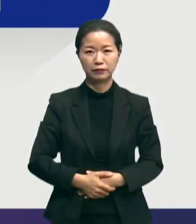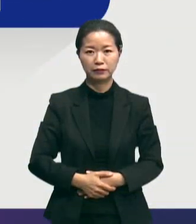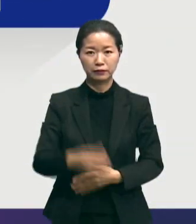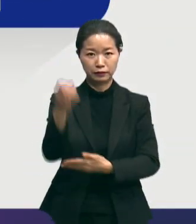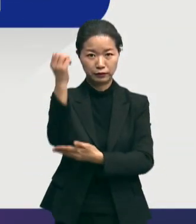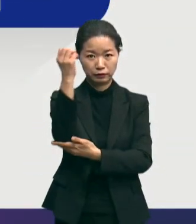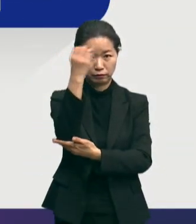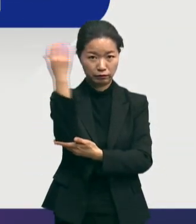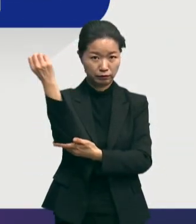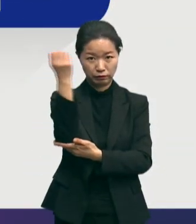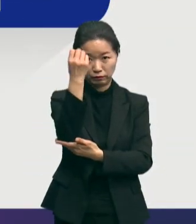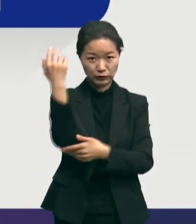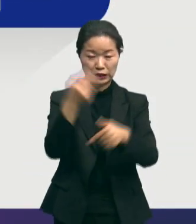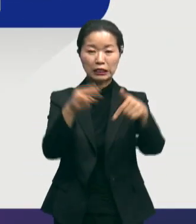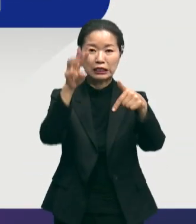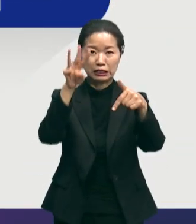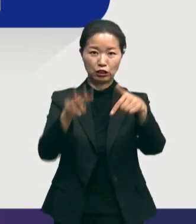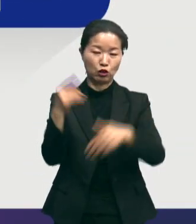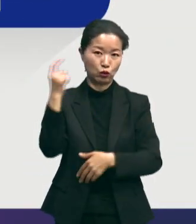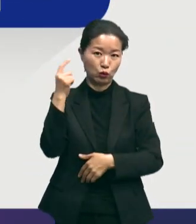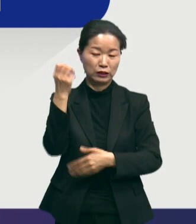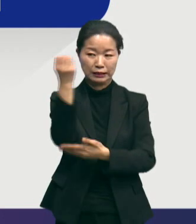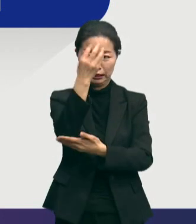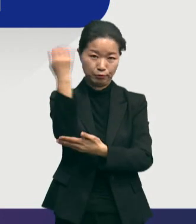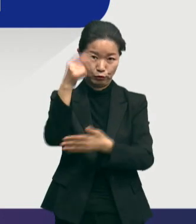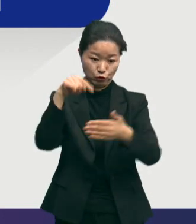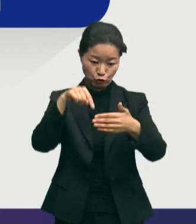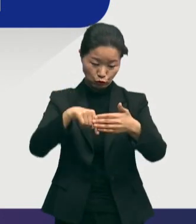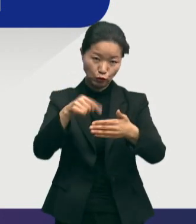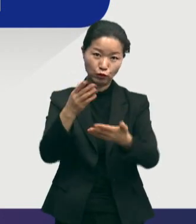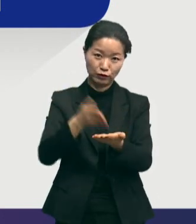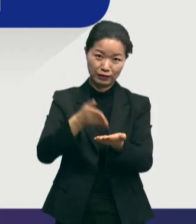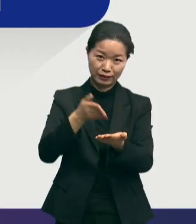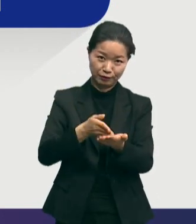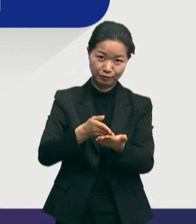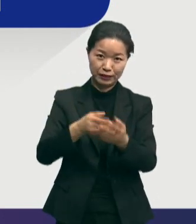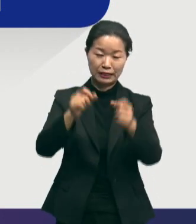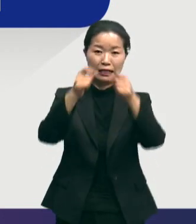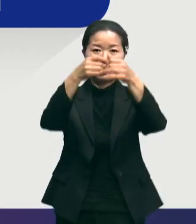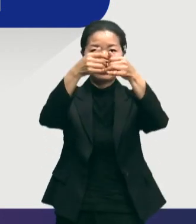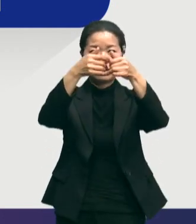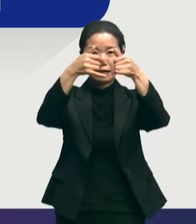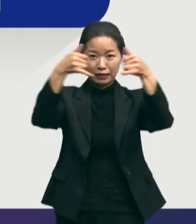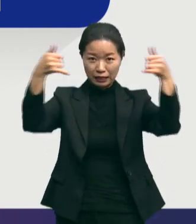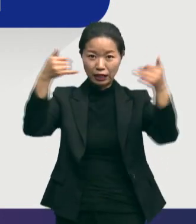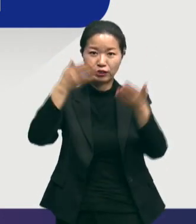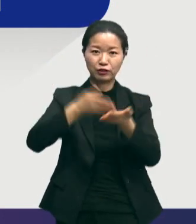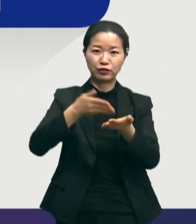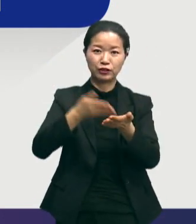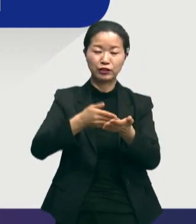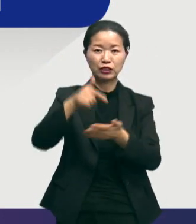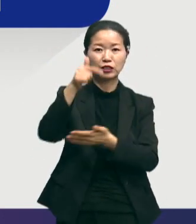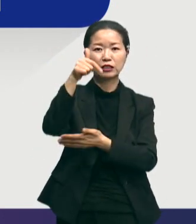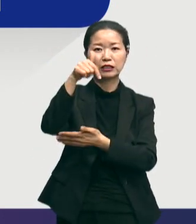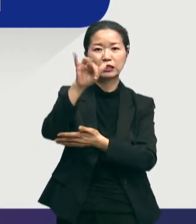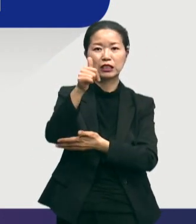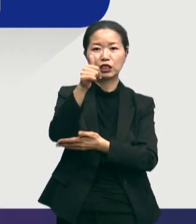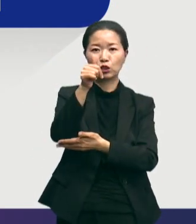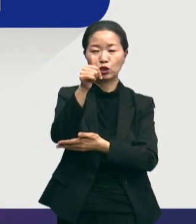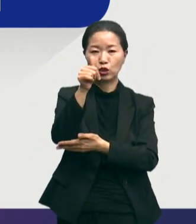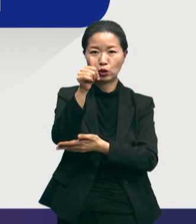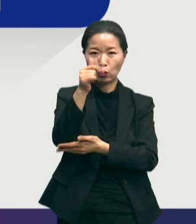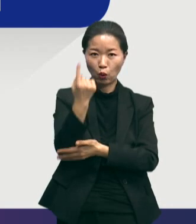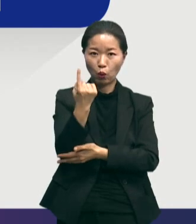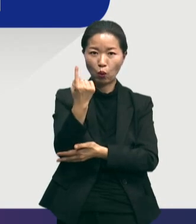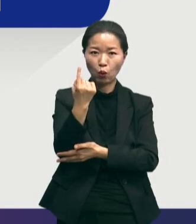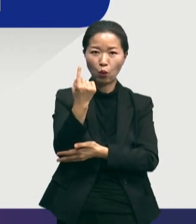지면으로 알아보는 인천 소식, 신문 속 뉴스입니다. 각 신문사별 헤드라인입니다. 먼저 기호일보는 인천에서